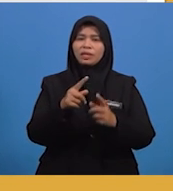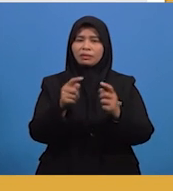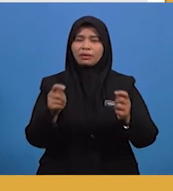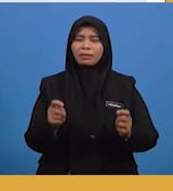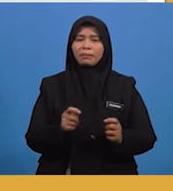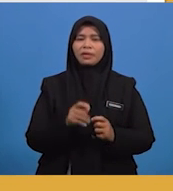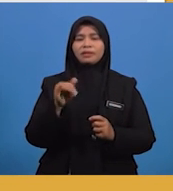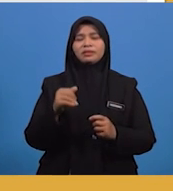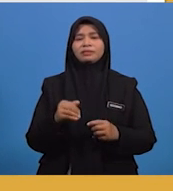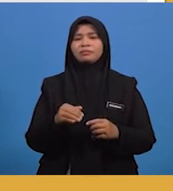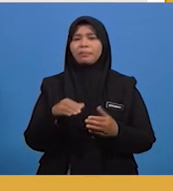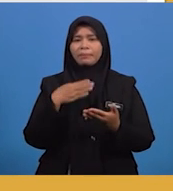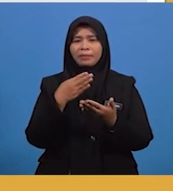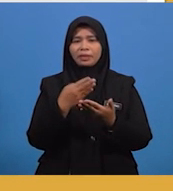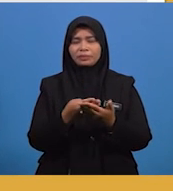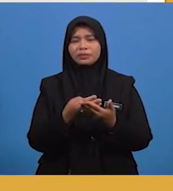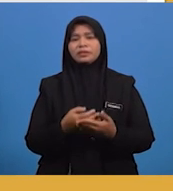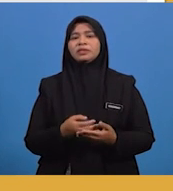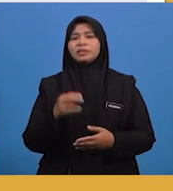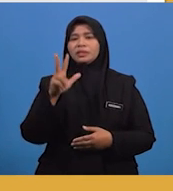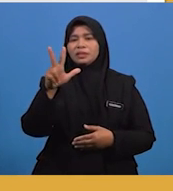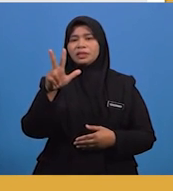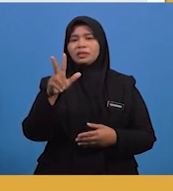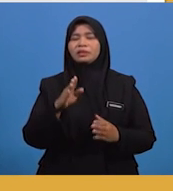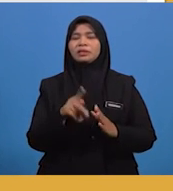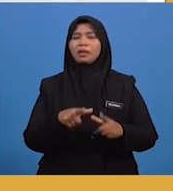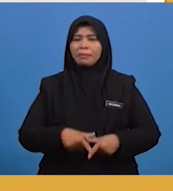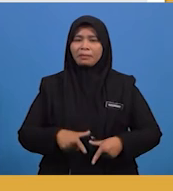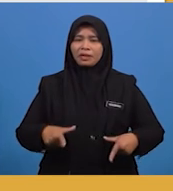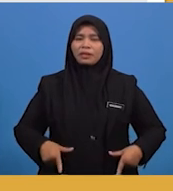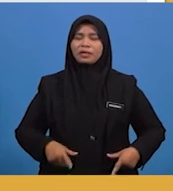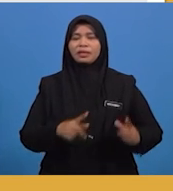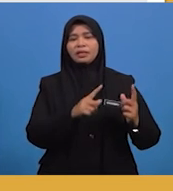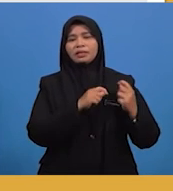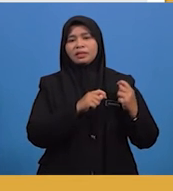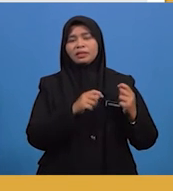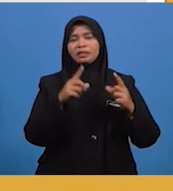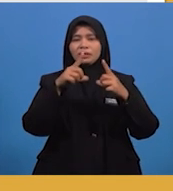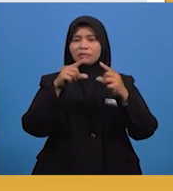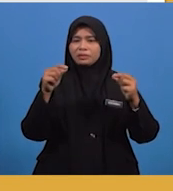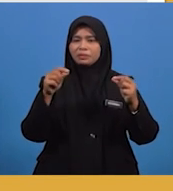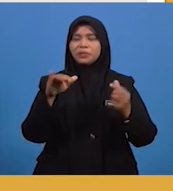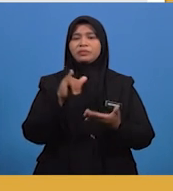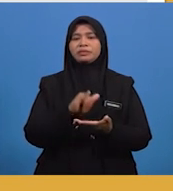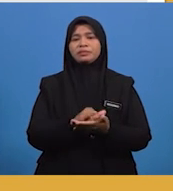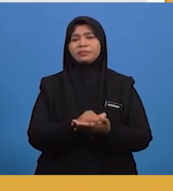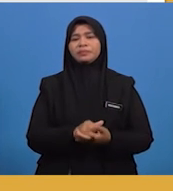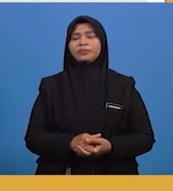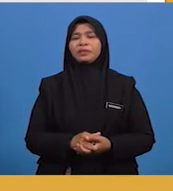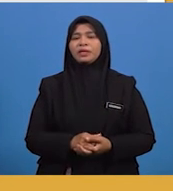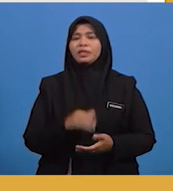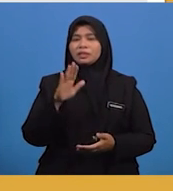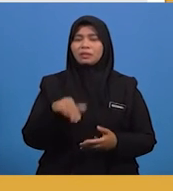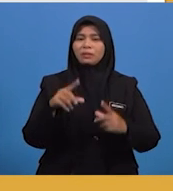strategik. Dan ketiga ialah keberanian tentera Jepun sendiri. Sebelum